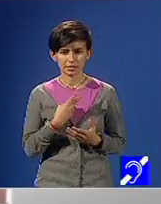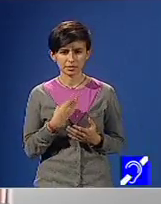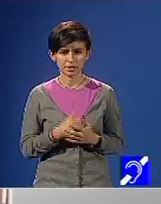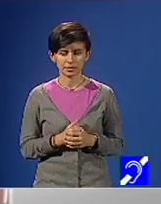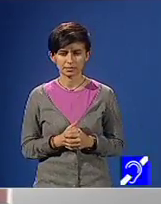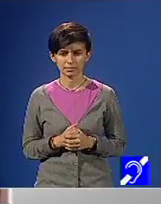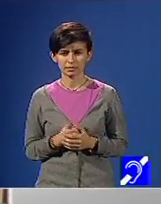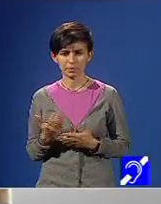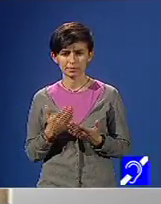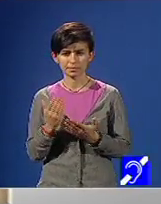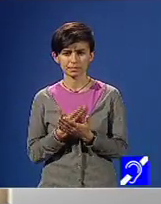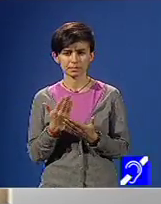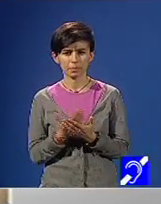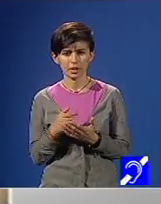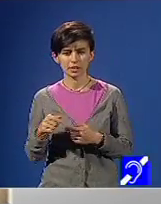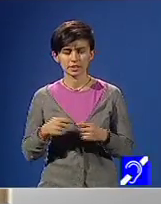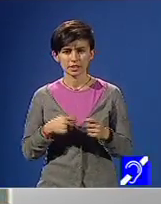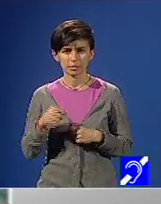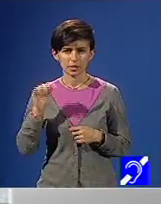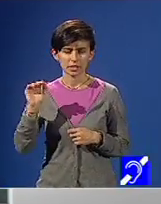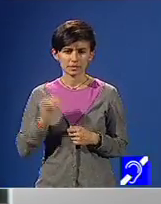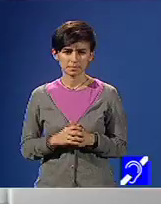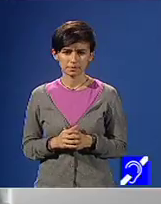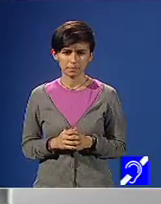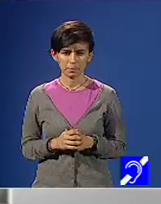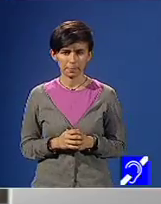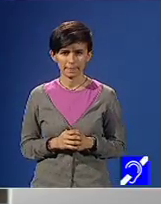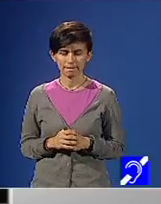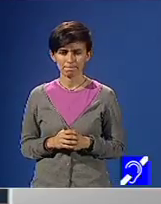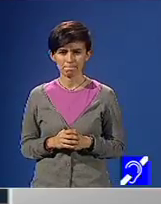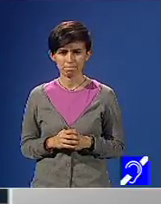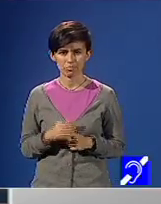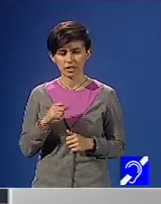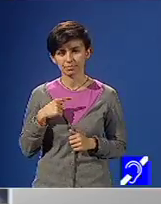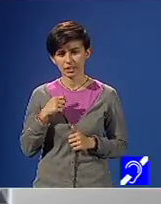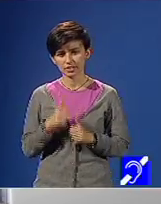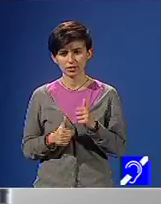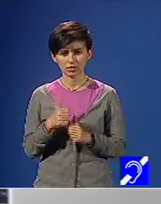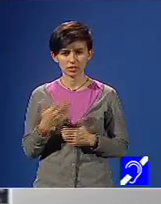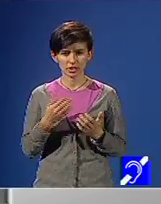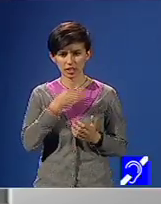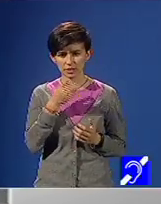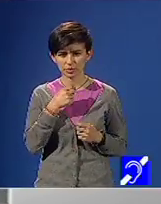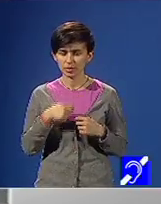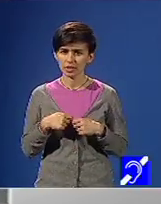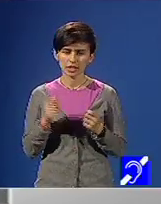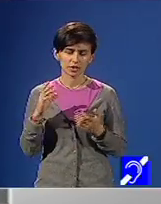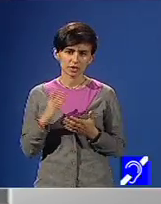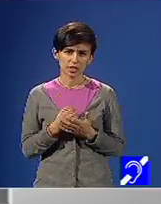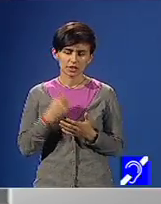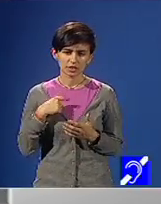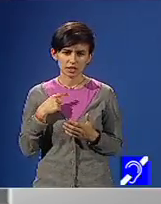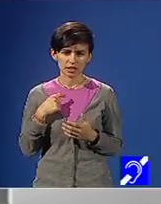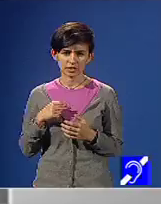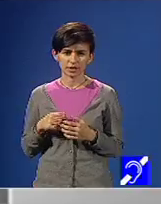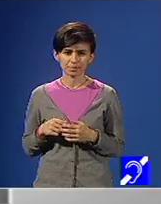este povestea acestei campanii? Walking Month este un concurs din care noi spunem că toată lumea câștigă. Este pur și simplu un concurs